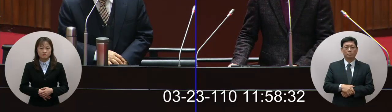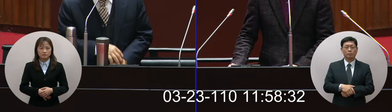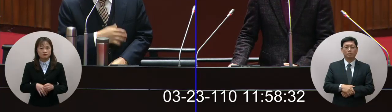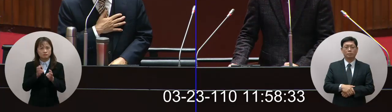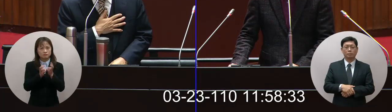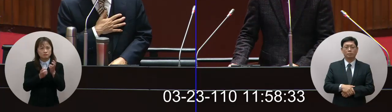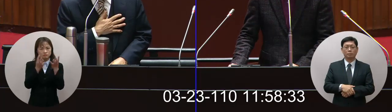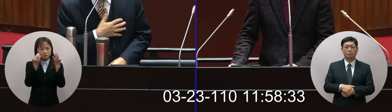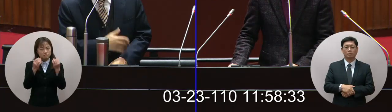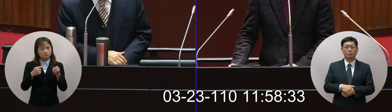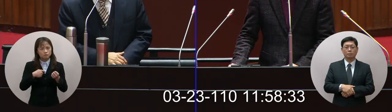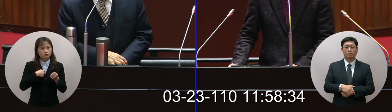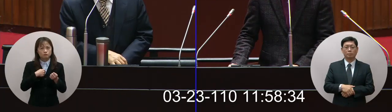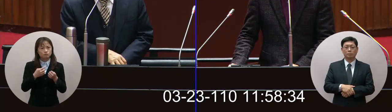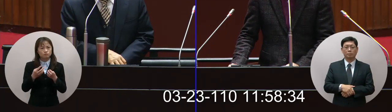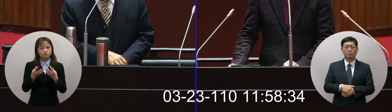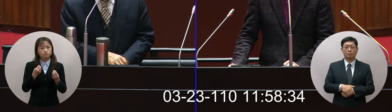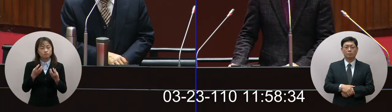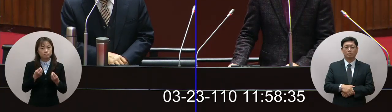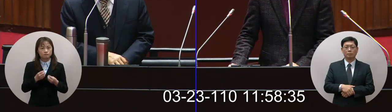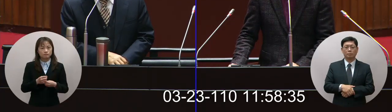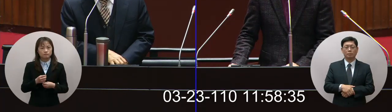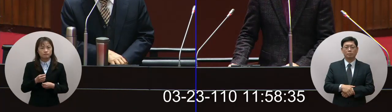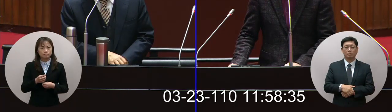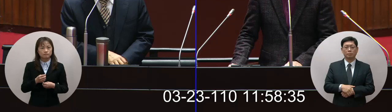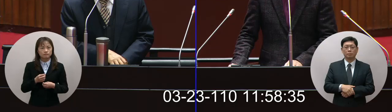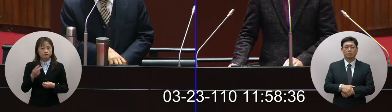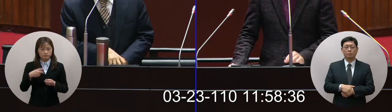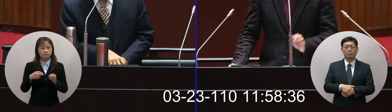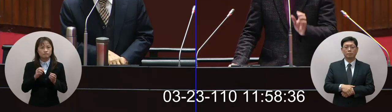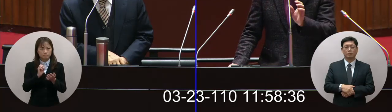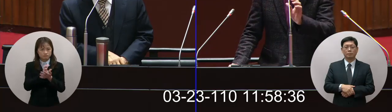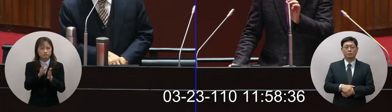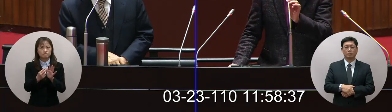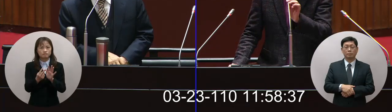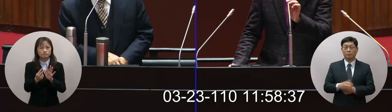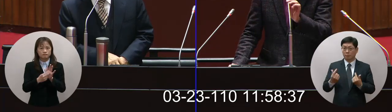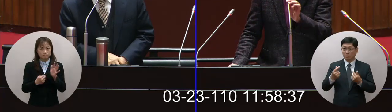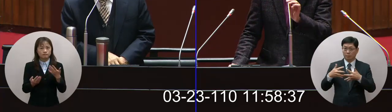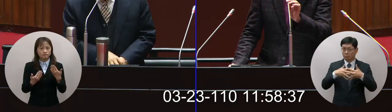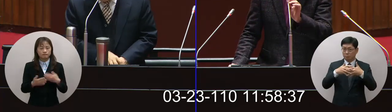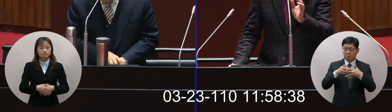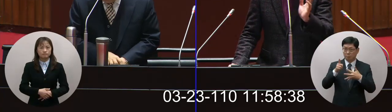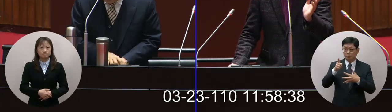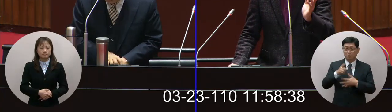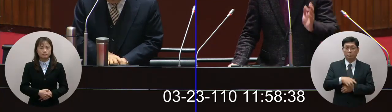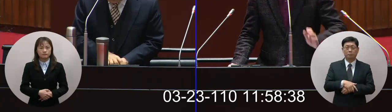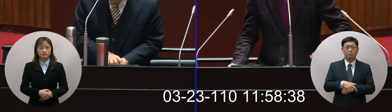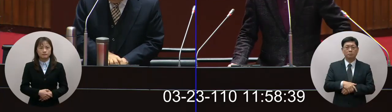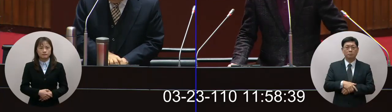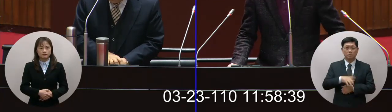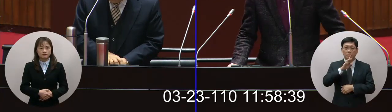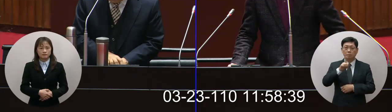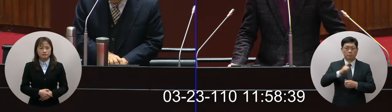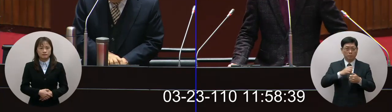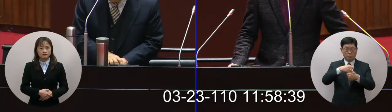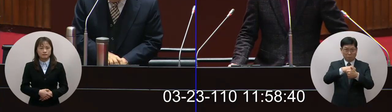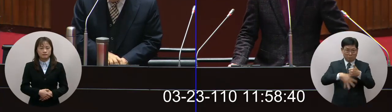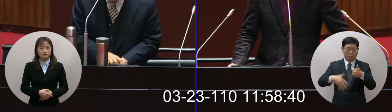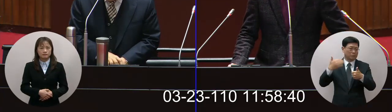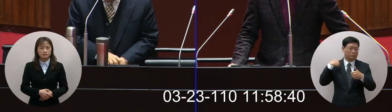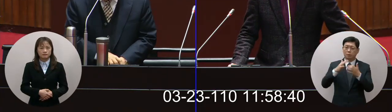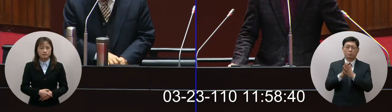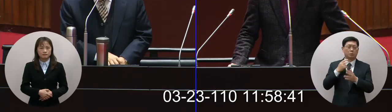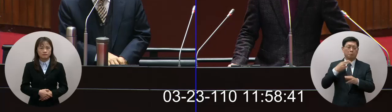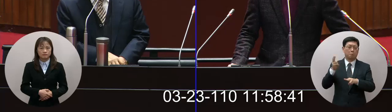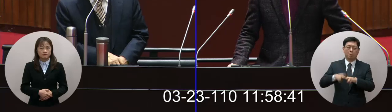细的数字我没有掌控，再跟你委员说明。 好像美国这个系列的部分早就都